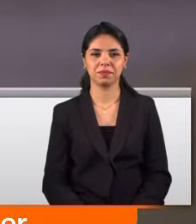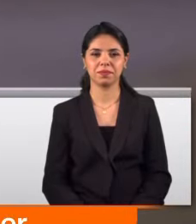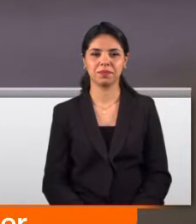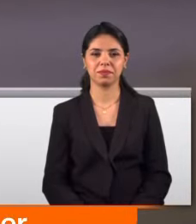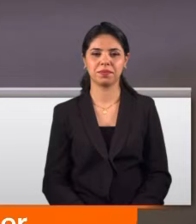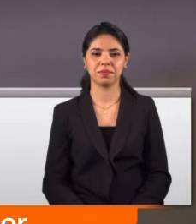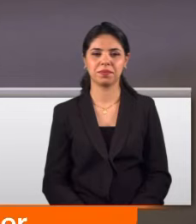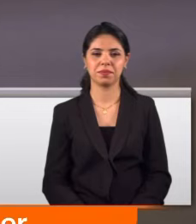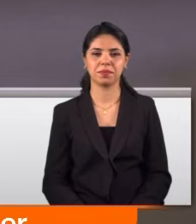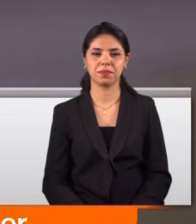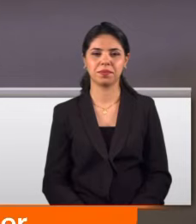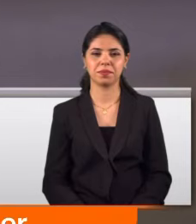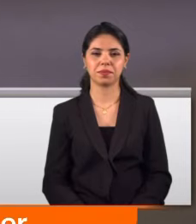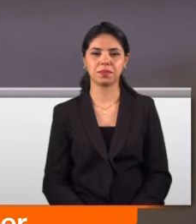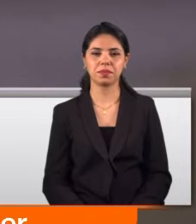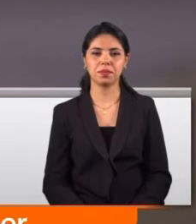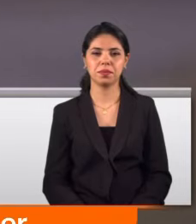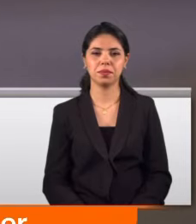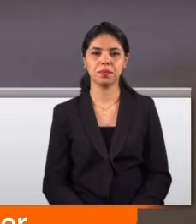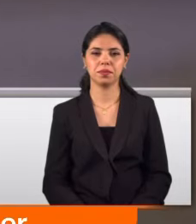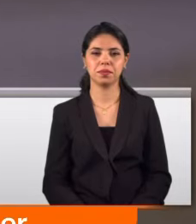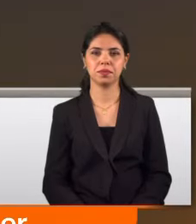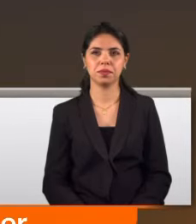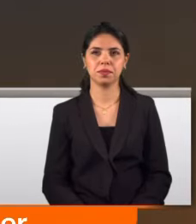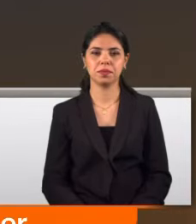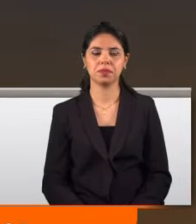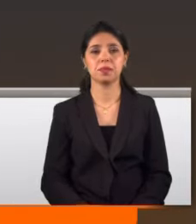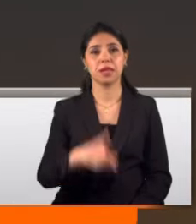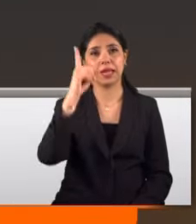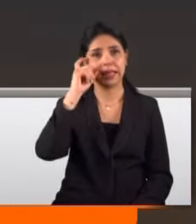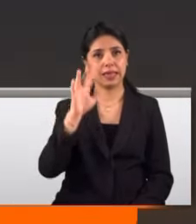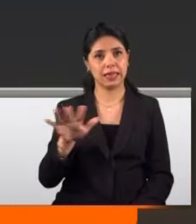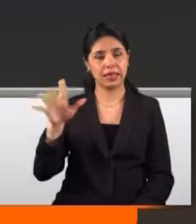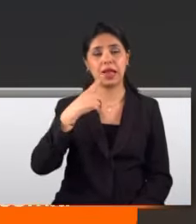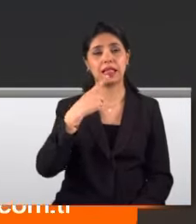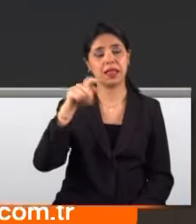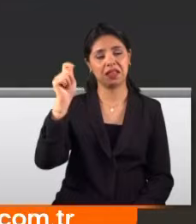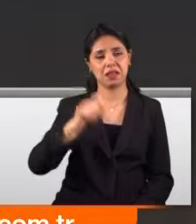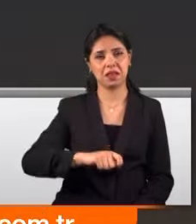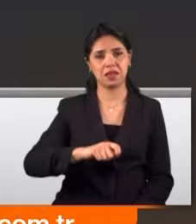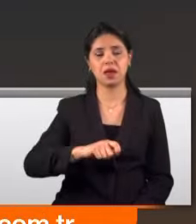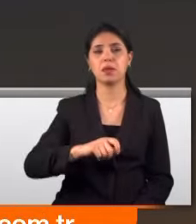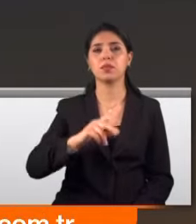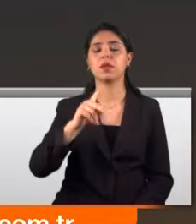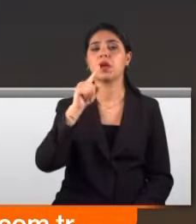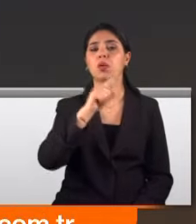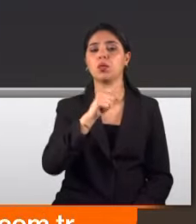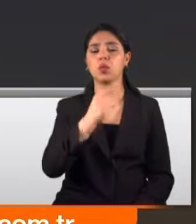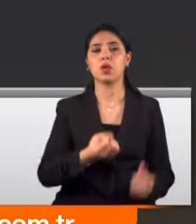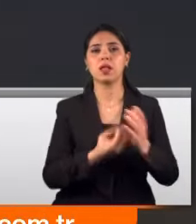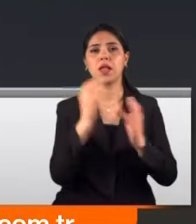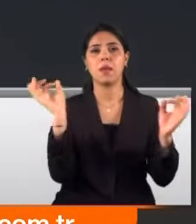İsrail, İran'ın attığı füzelere cevap verecek. İsrail dediğini yaptı. İsfahan'da sabaha karşı peş